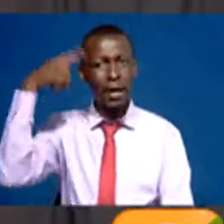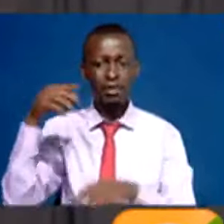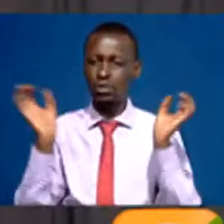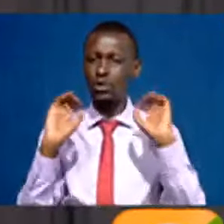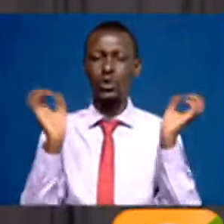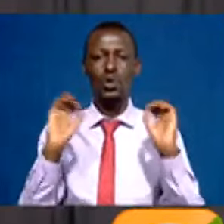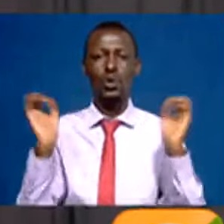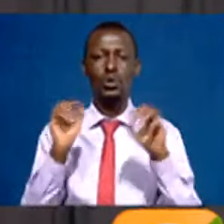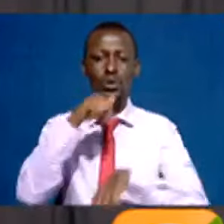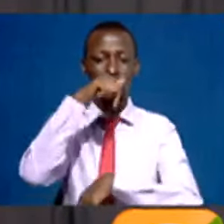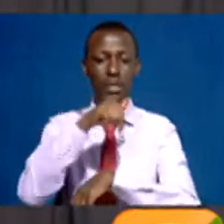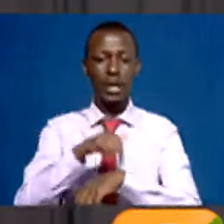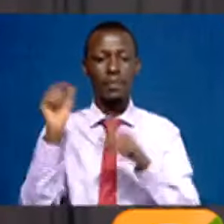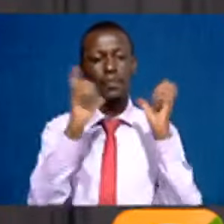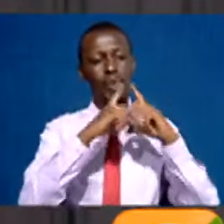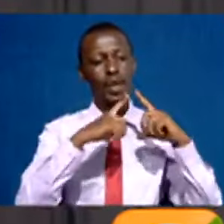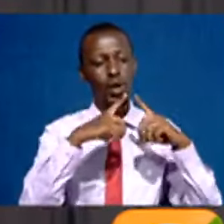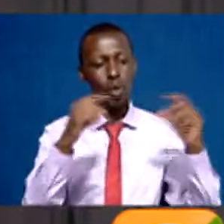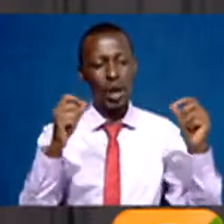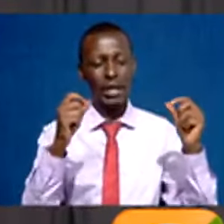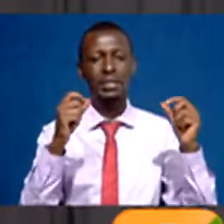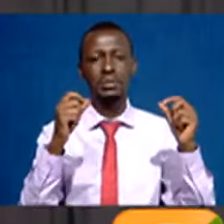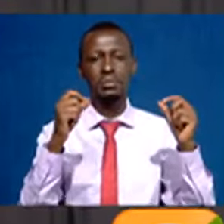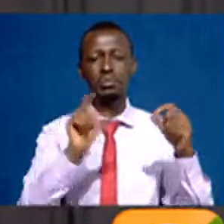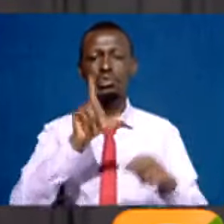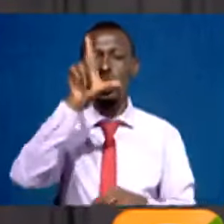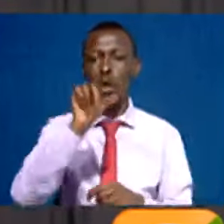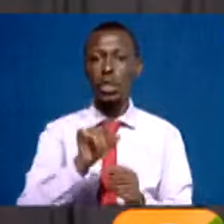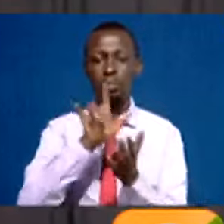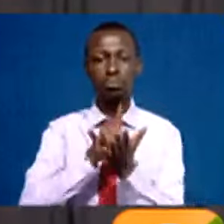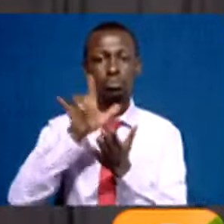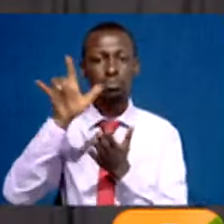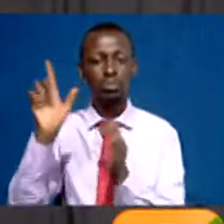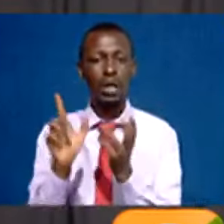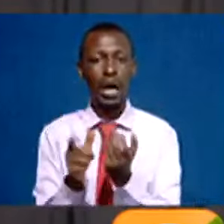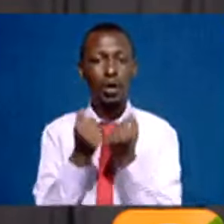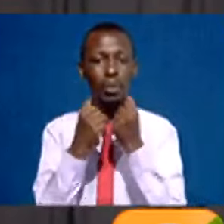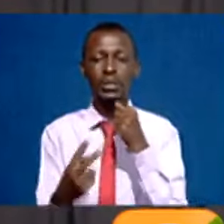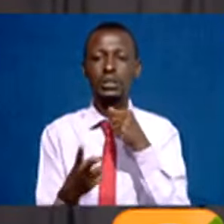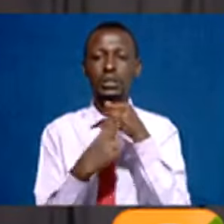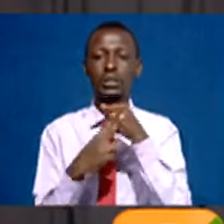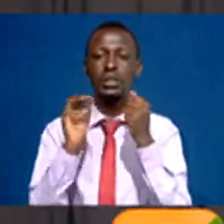When I was told the cheapest plane was 70 million,